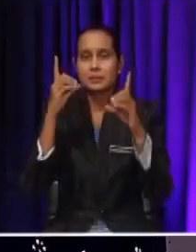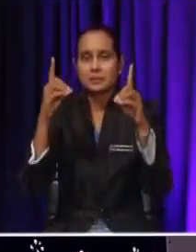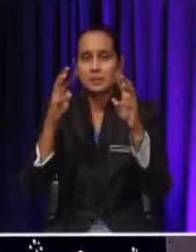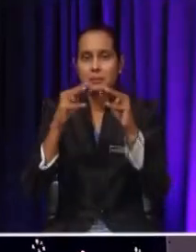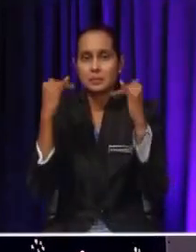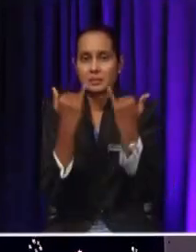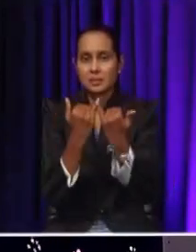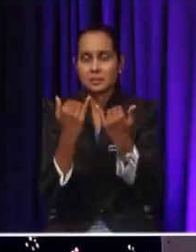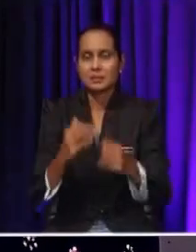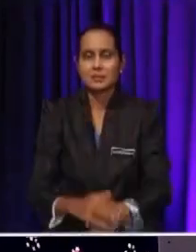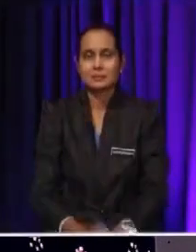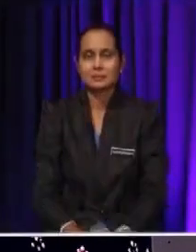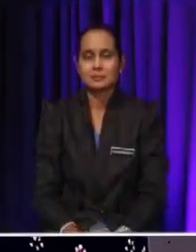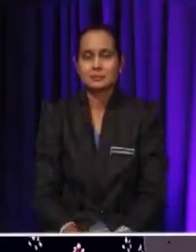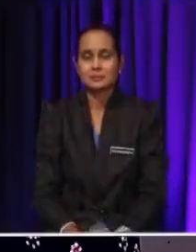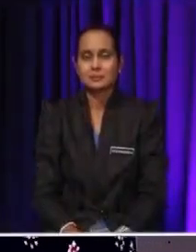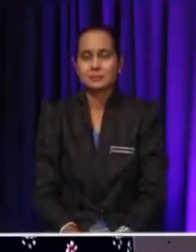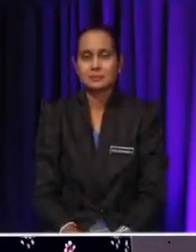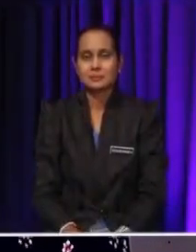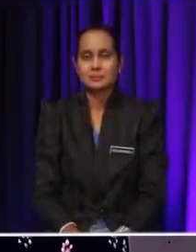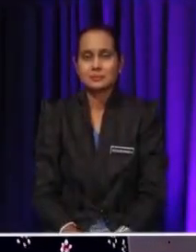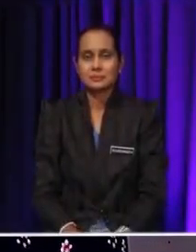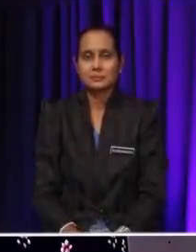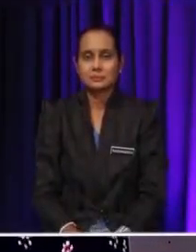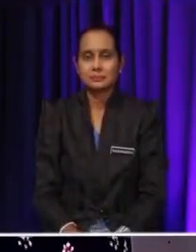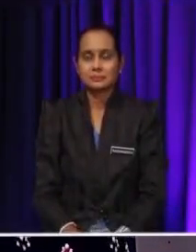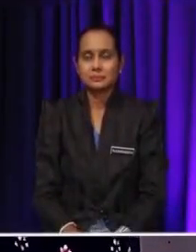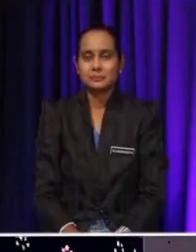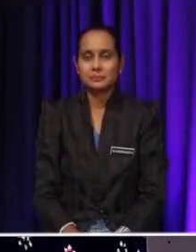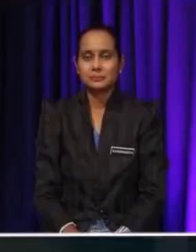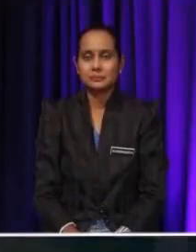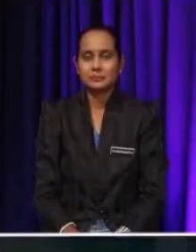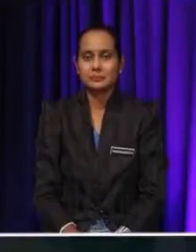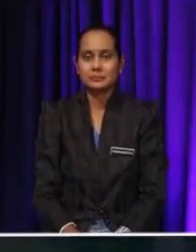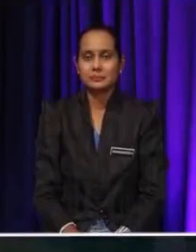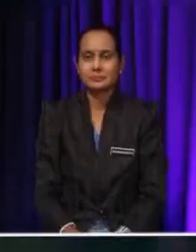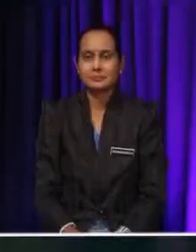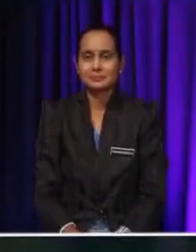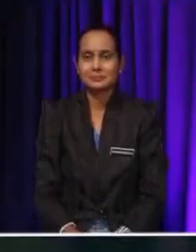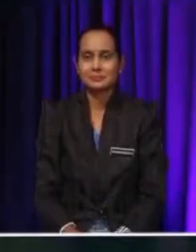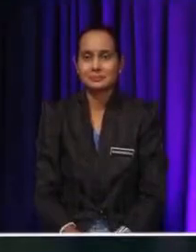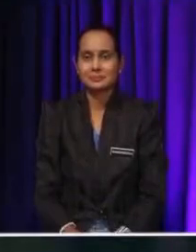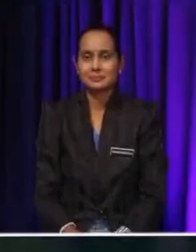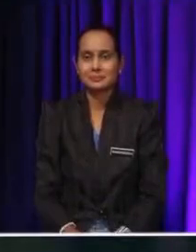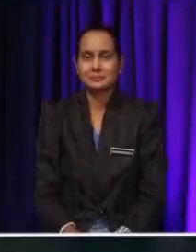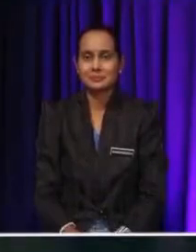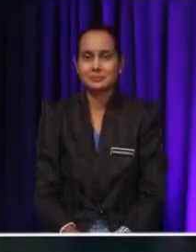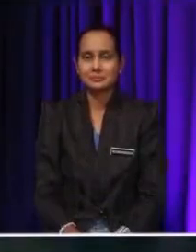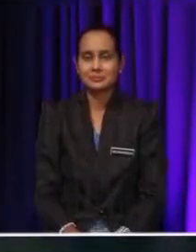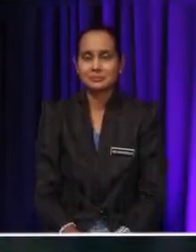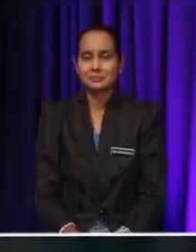jadi saya serahkan kepada Akmal silahkan Akmal Untuk apa kita